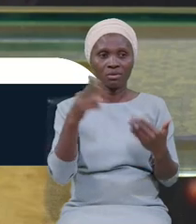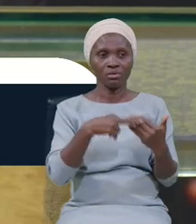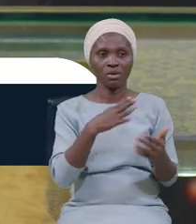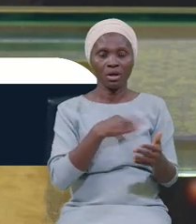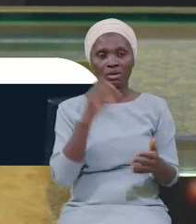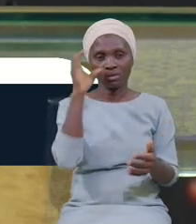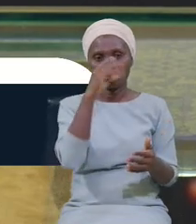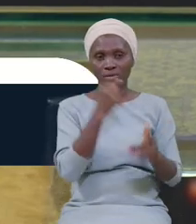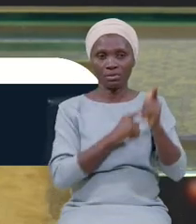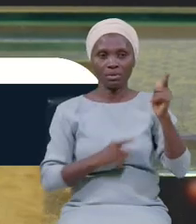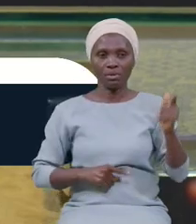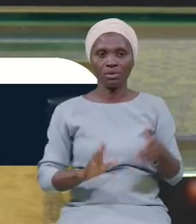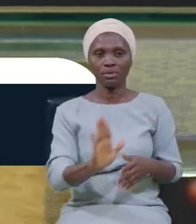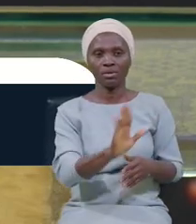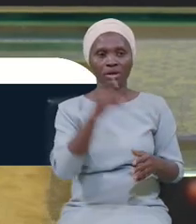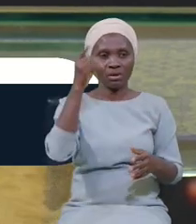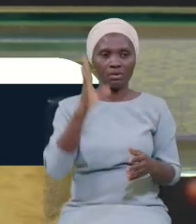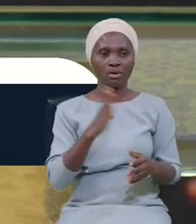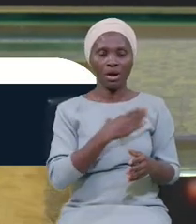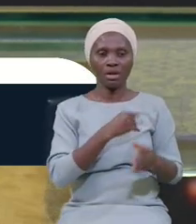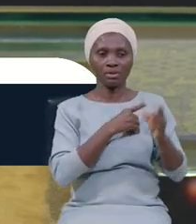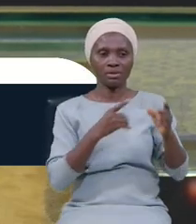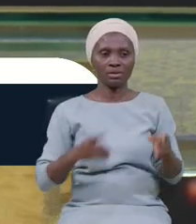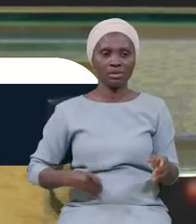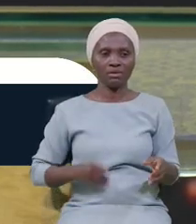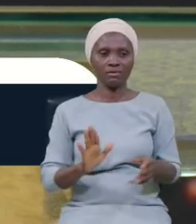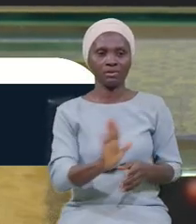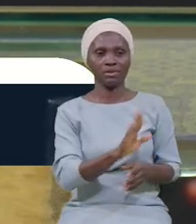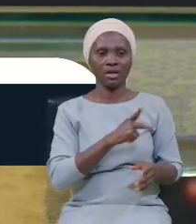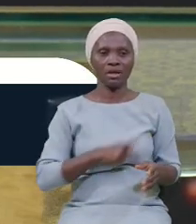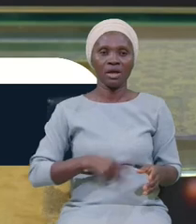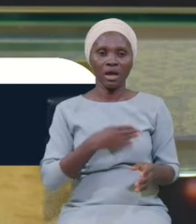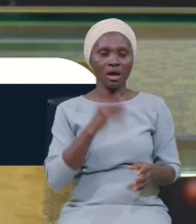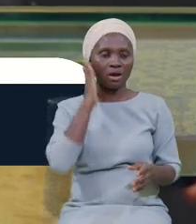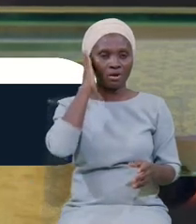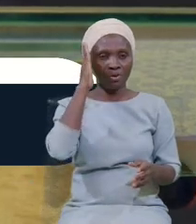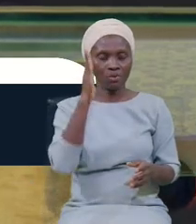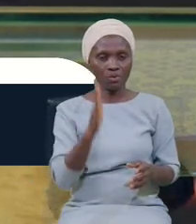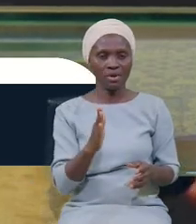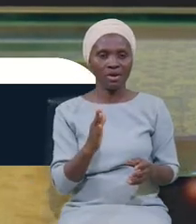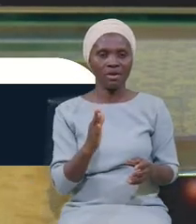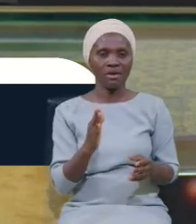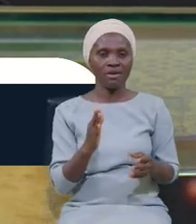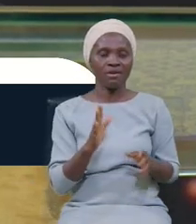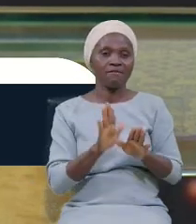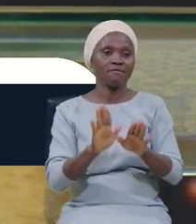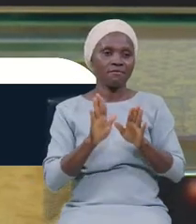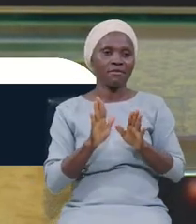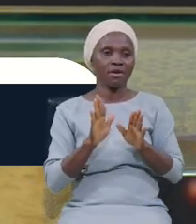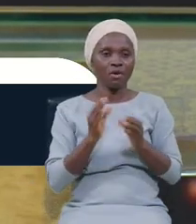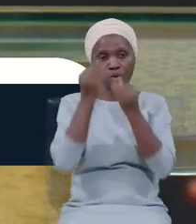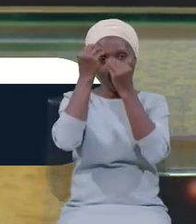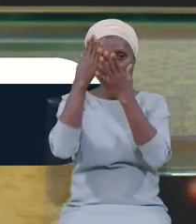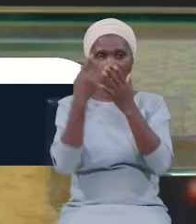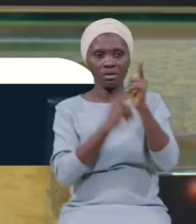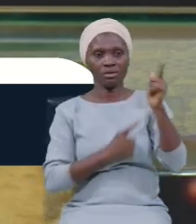cela, les enfants d'Israël reviendront, ils chercheront l'Éternel leur Dieu et David leur roi, et tressailleront à la vue